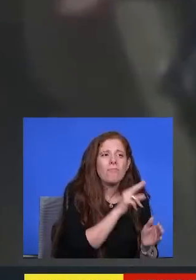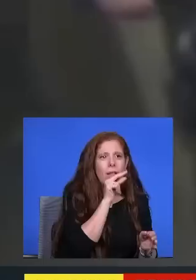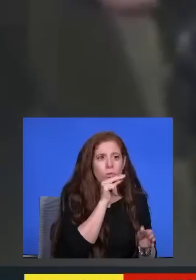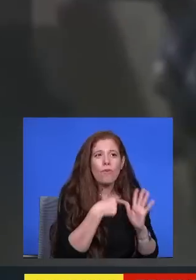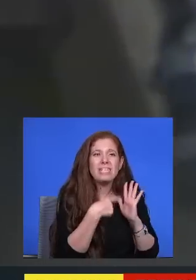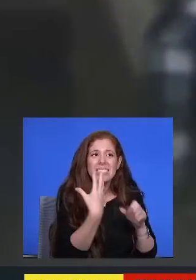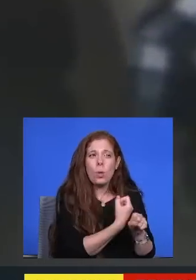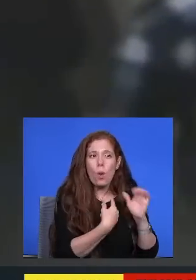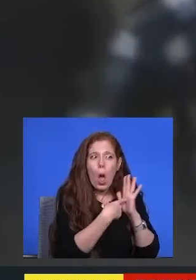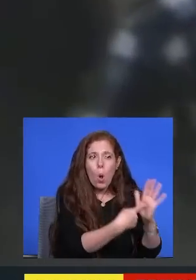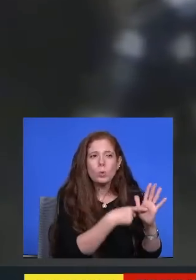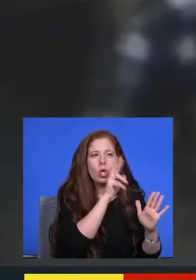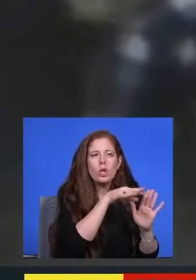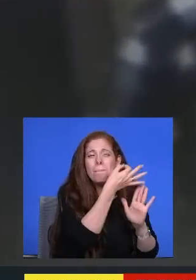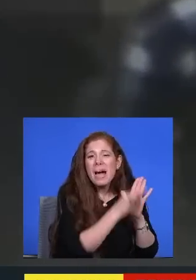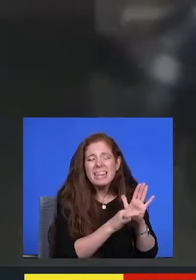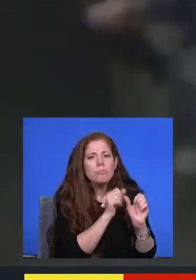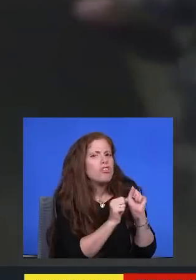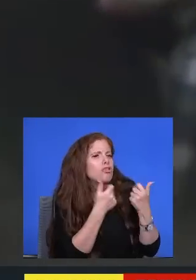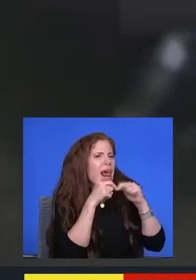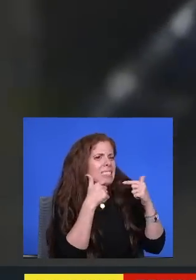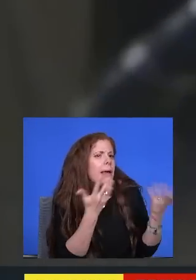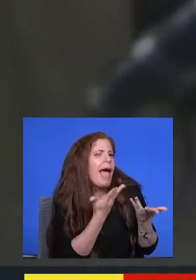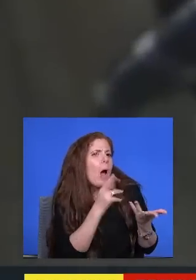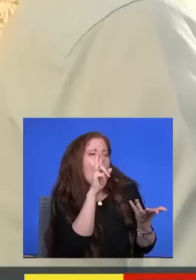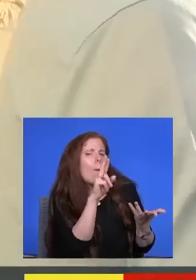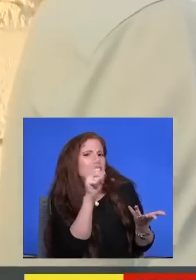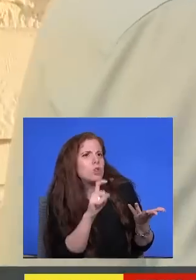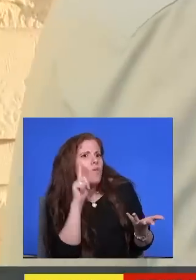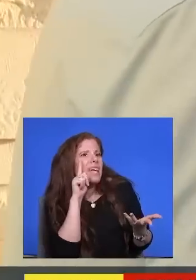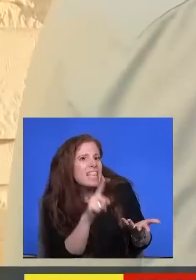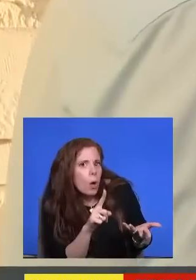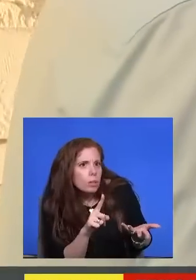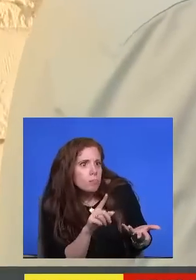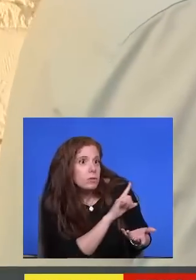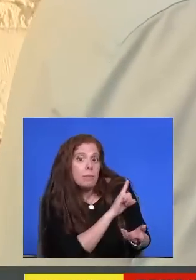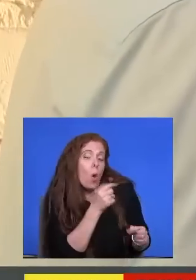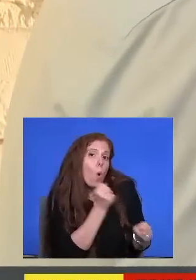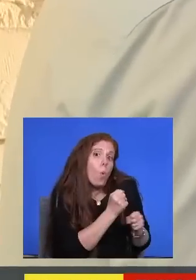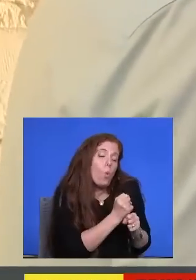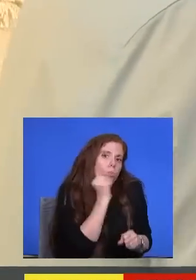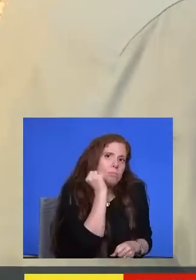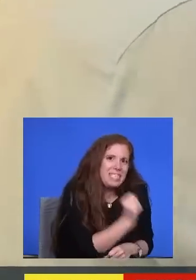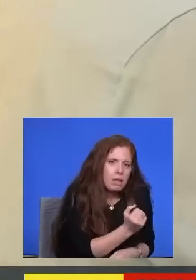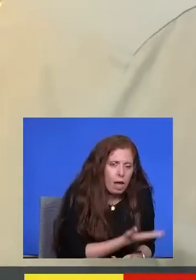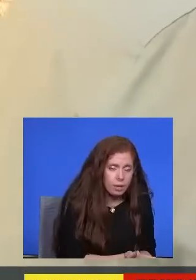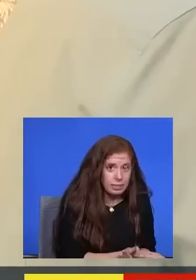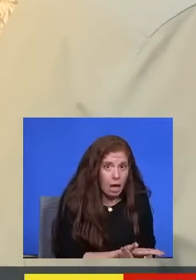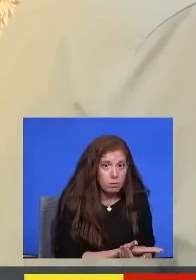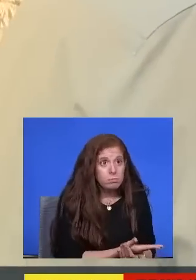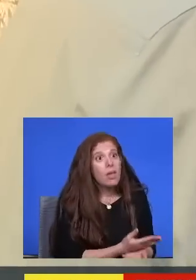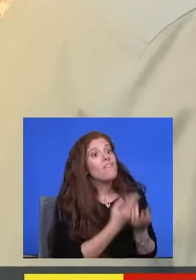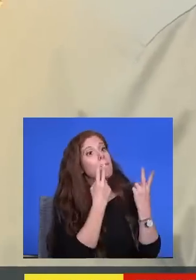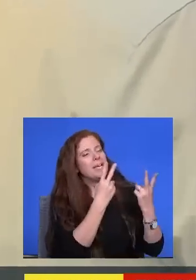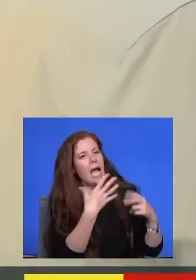המשפט שיש שם פרטים שקשה להסביר כיצד רומן זדורוב ידע אותם אם לא הוא ביצע את הרצח הזה, ובעיקר הצליחה לערער את